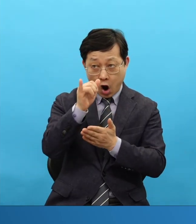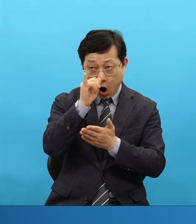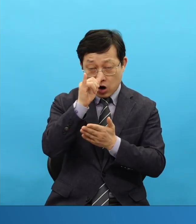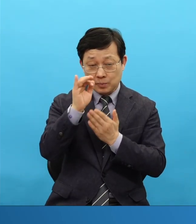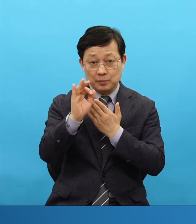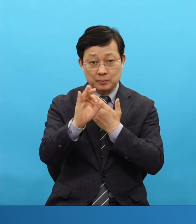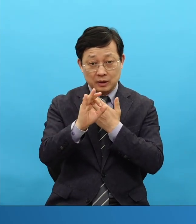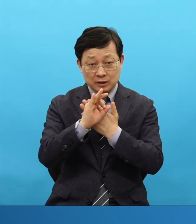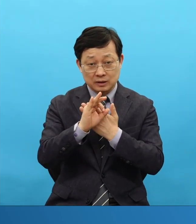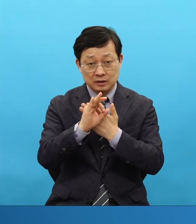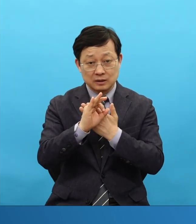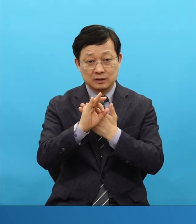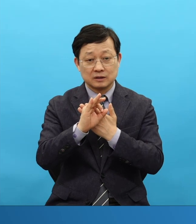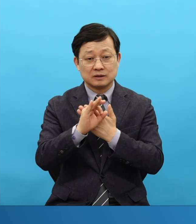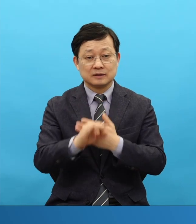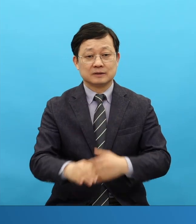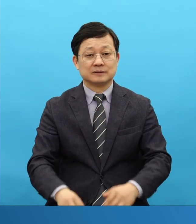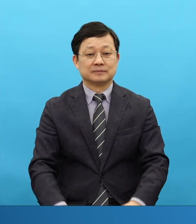일단